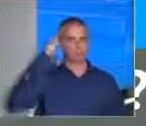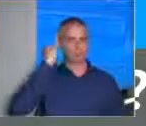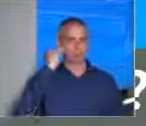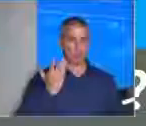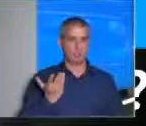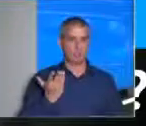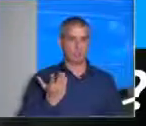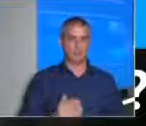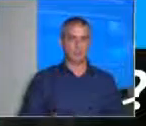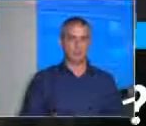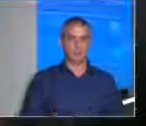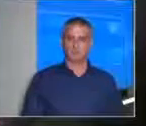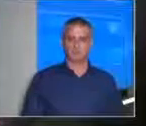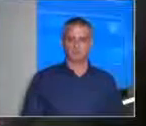קוריאה.